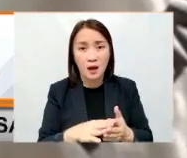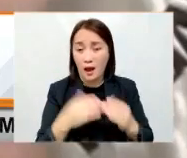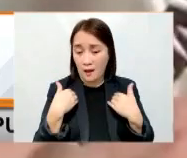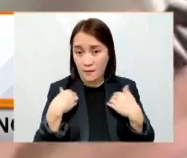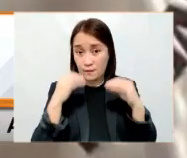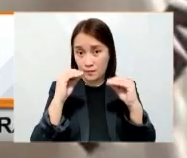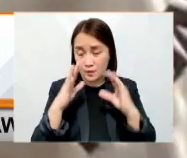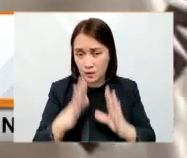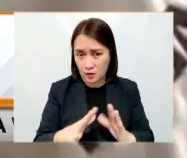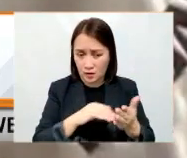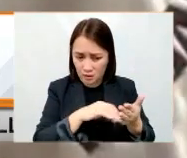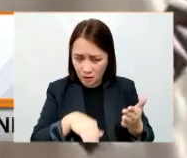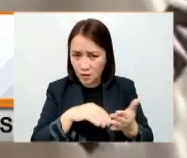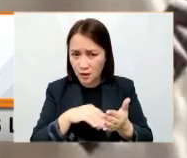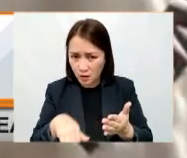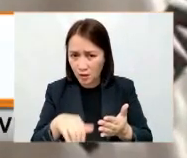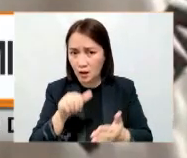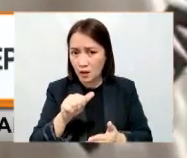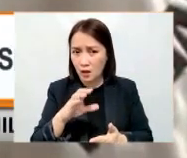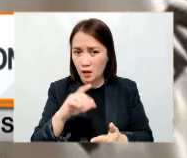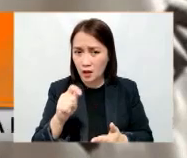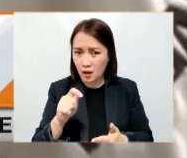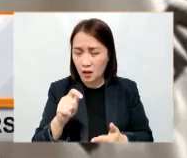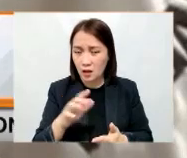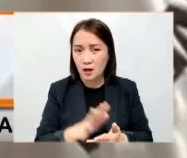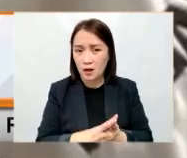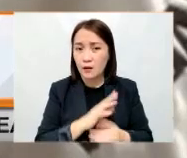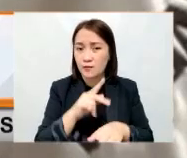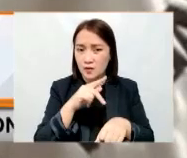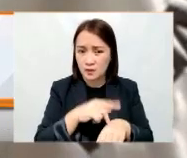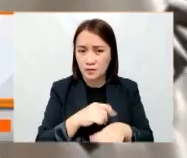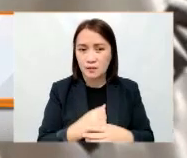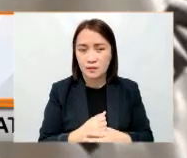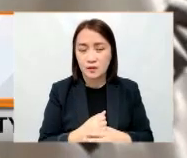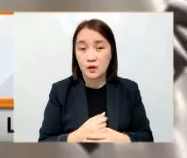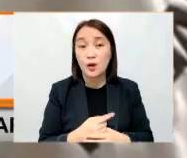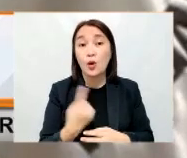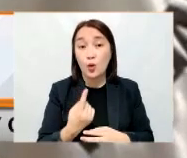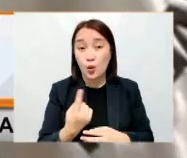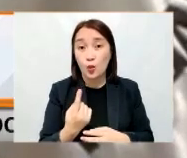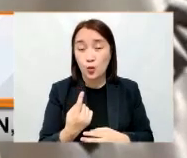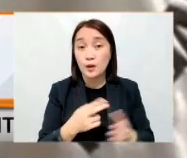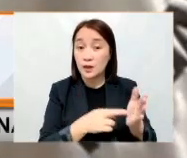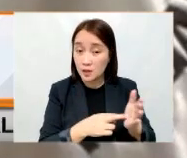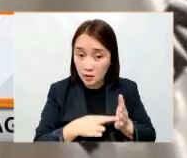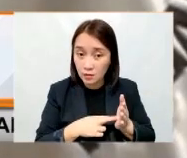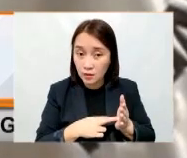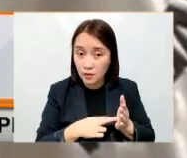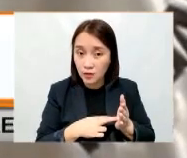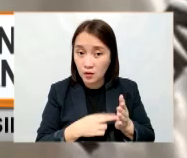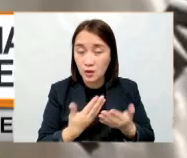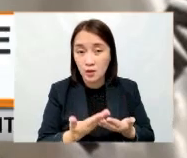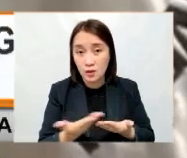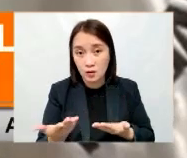Union. It's a list that we already have, but we are only requesting through this internal memo doon sa regional